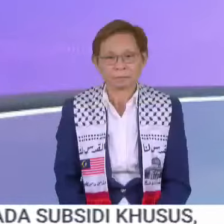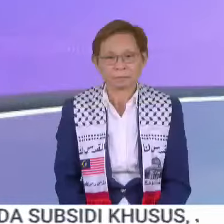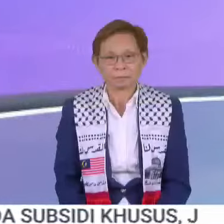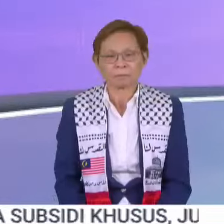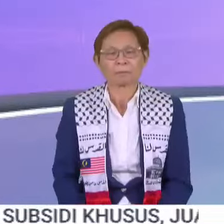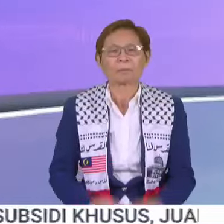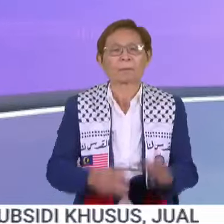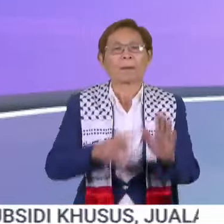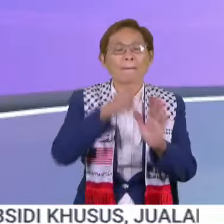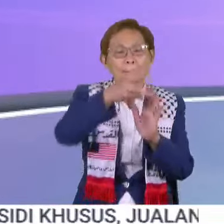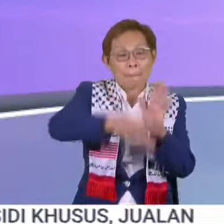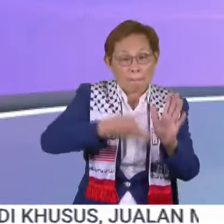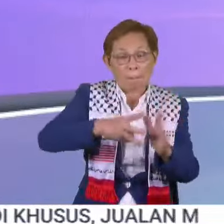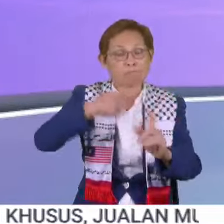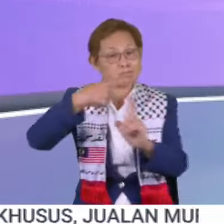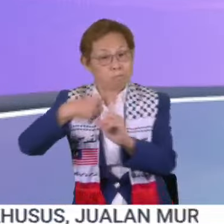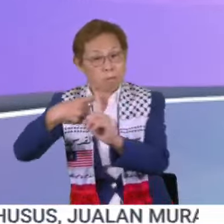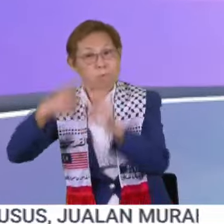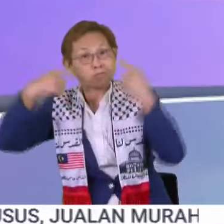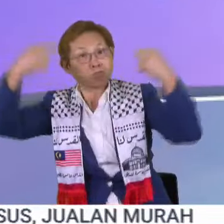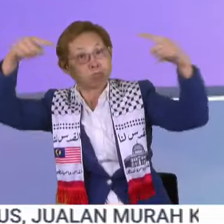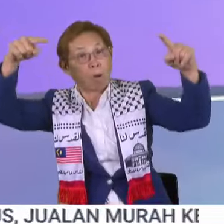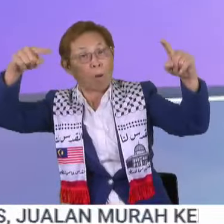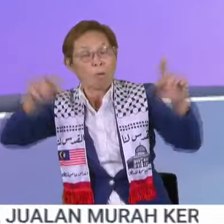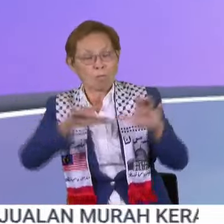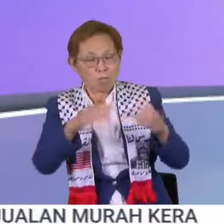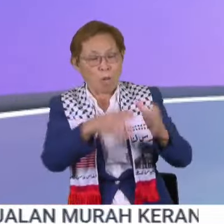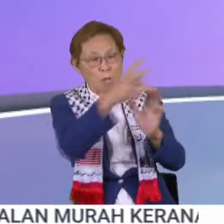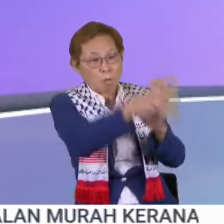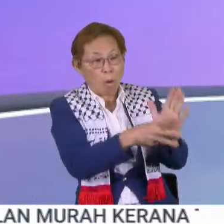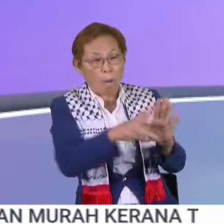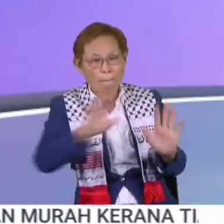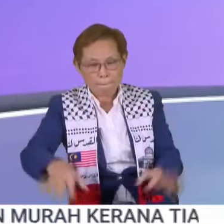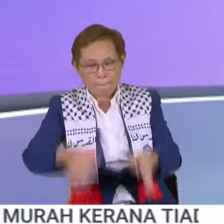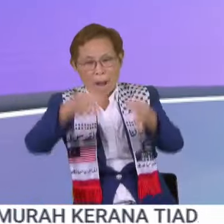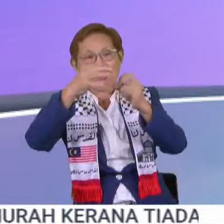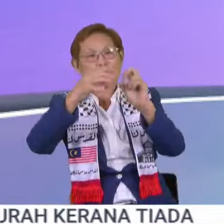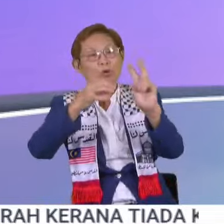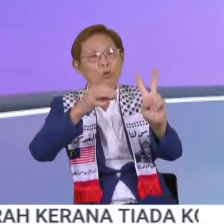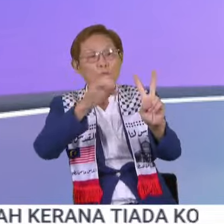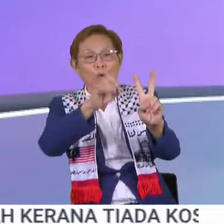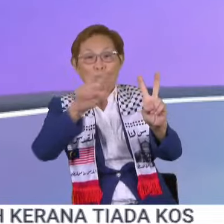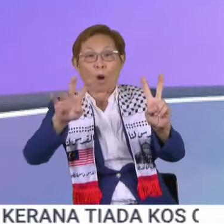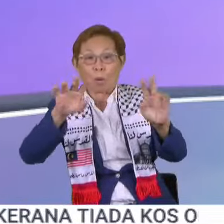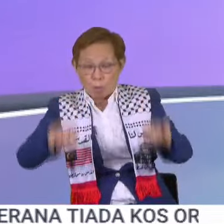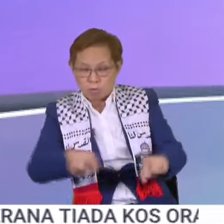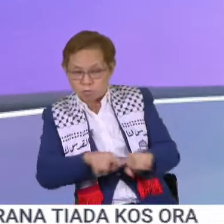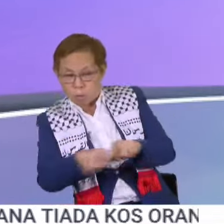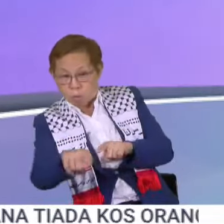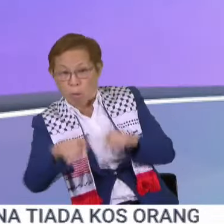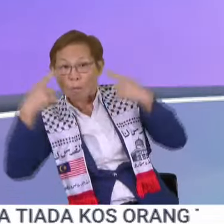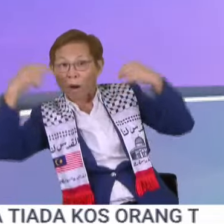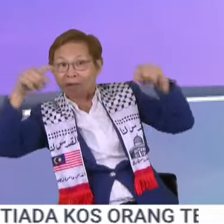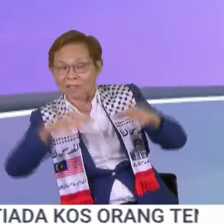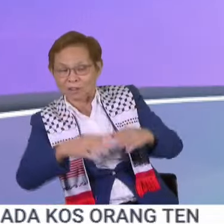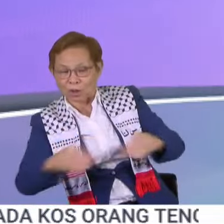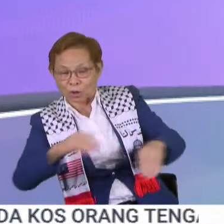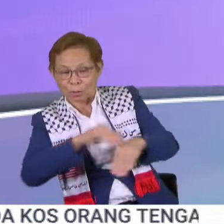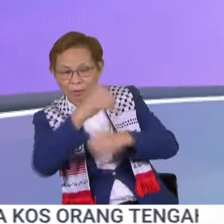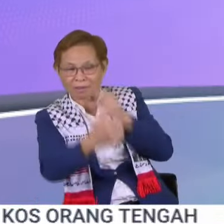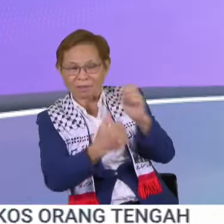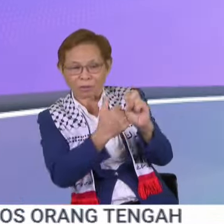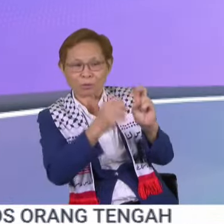Majlis Paralimpik Malaysia MPM optimis pencapaian kontinjen Paralimpik Paris 2024 boleh mengatasi pencapaian di Tokyo pada